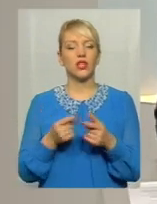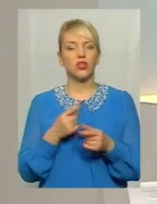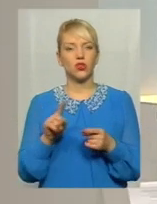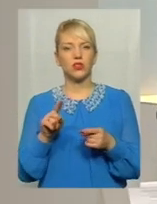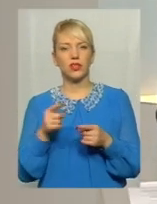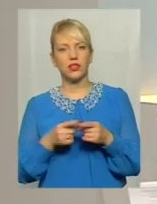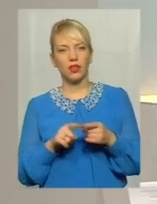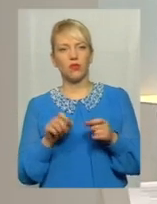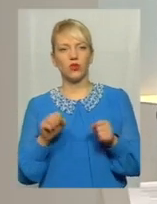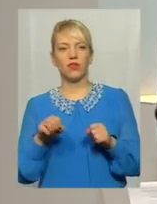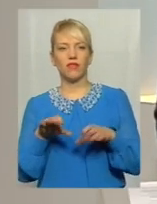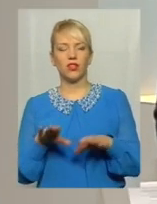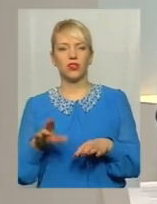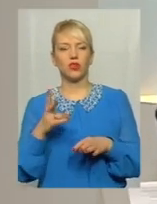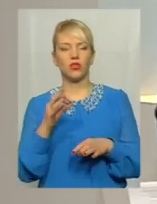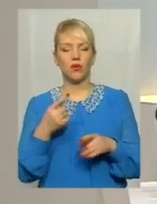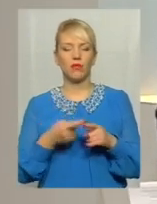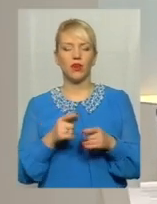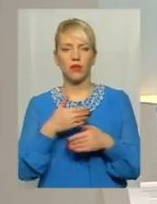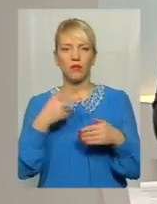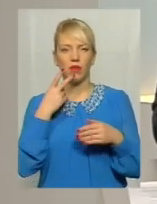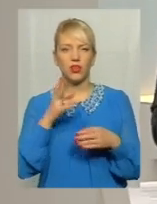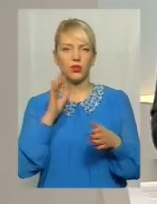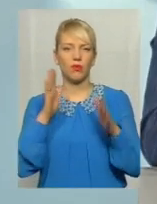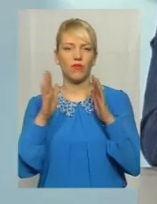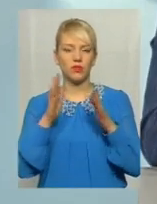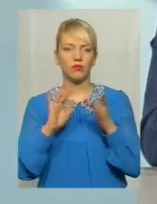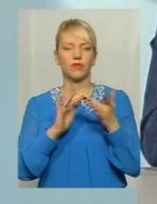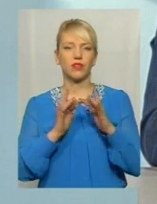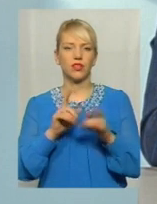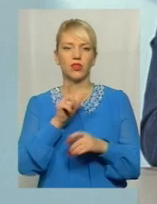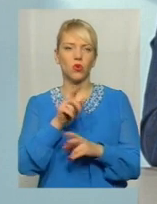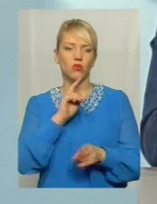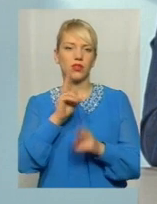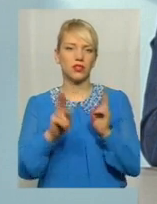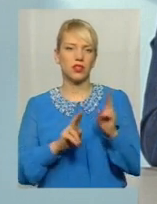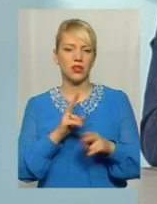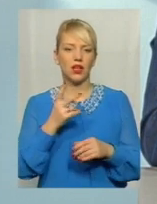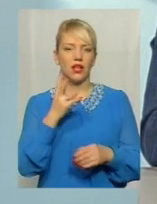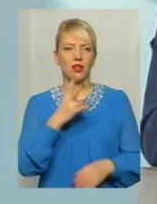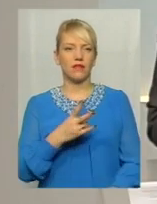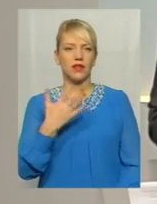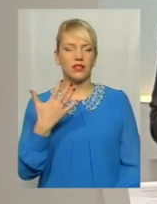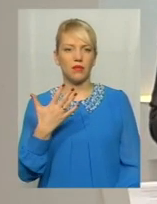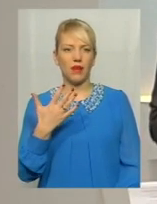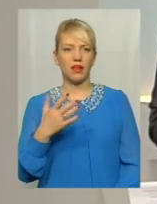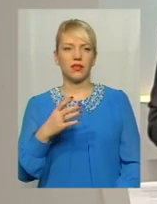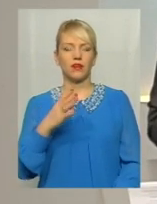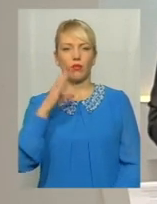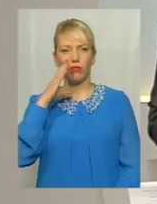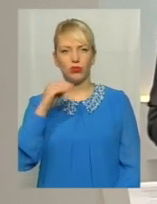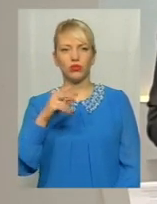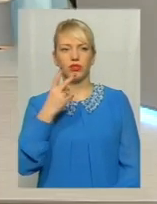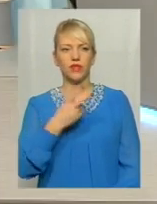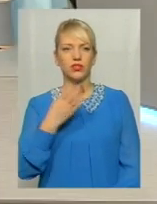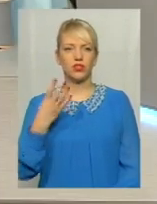ми вже зараз бачимо в соцмережах, і ви також свідки того, що люди знов скаржаться. Зокрема, на 25-й маршрут, на 24-й. Так,